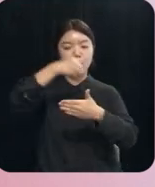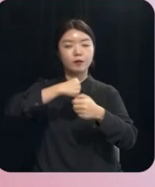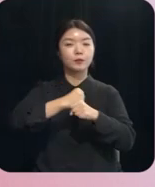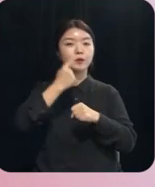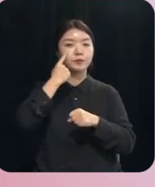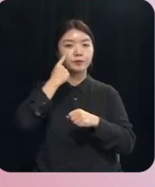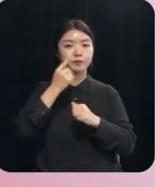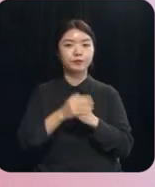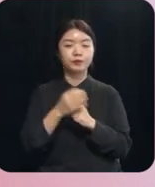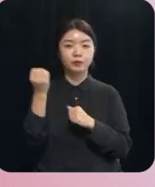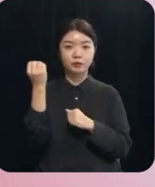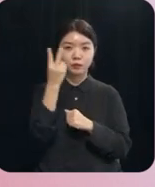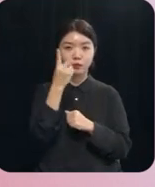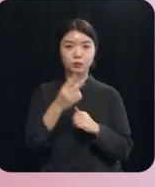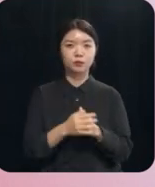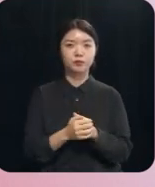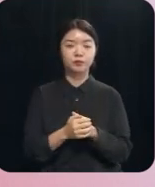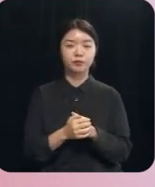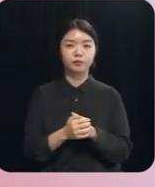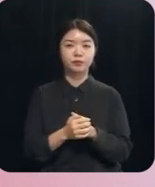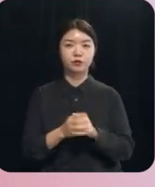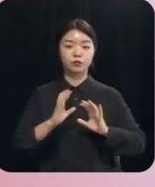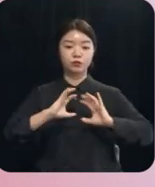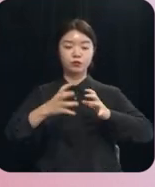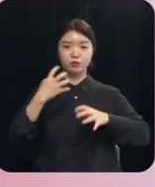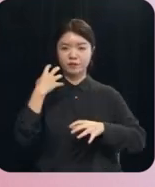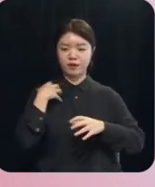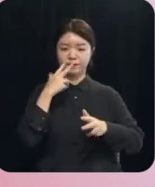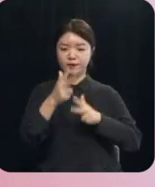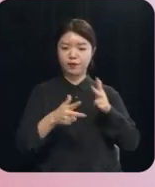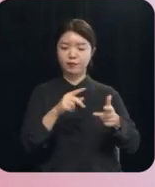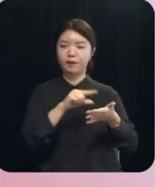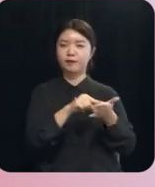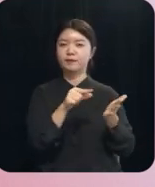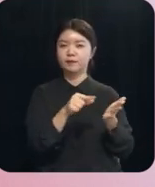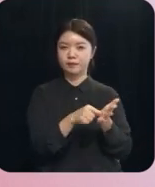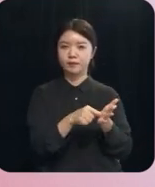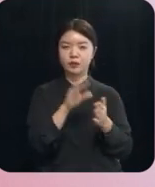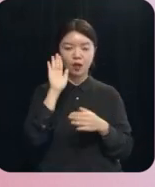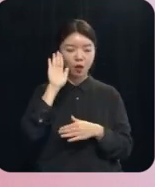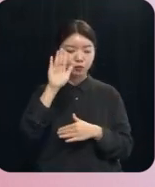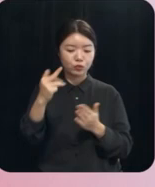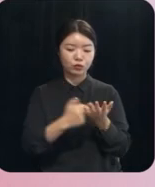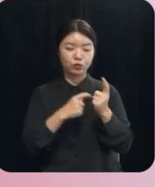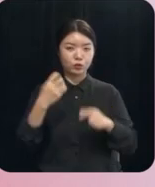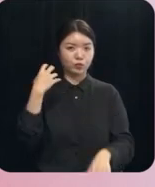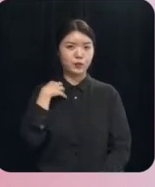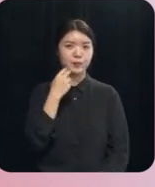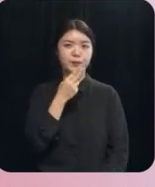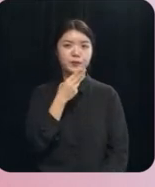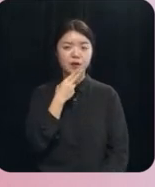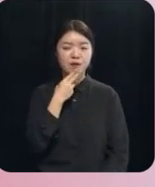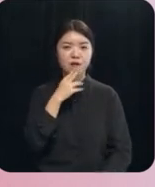넣겠습니다. 그리고 국책 사업인 만큼의 앞으로